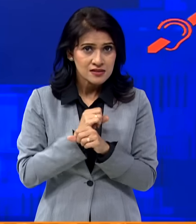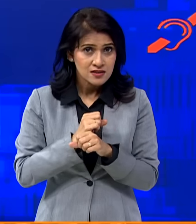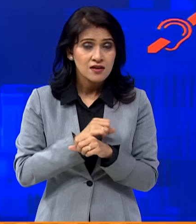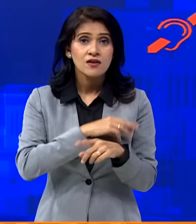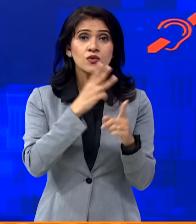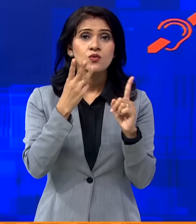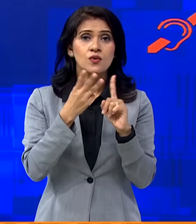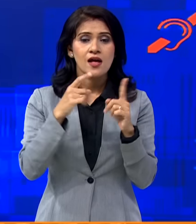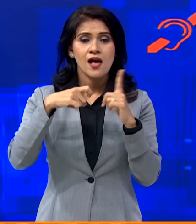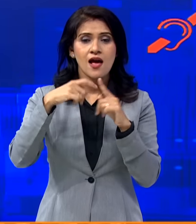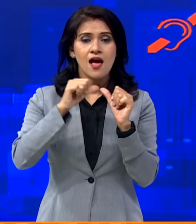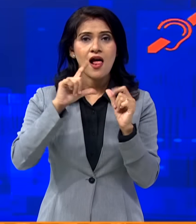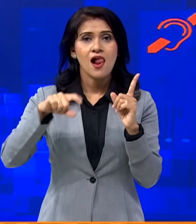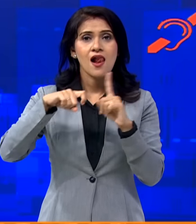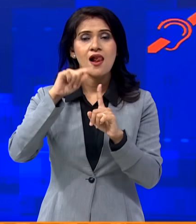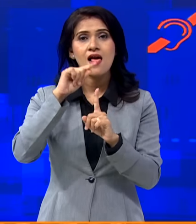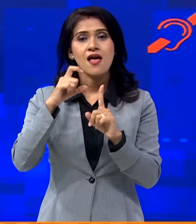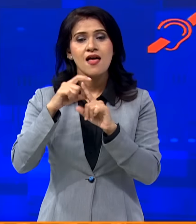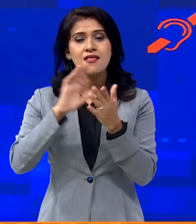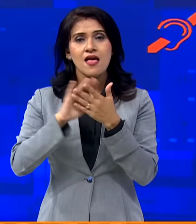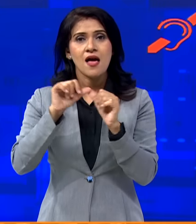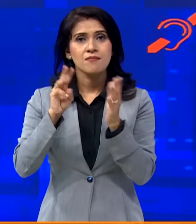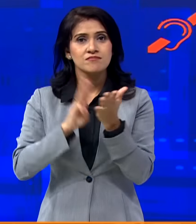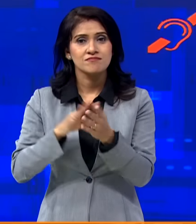ना श्री कल्की धाम का शिलान्यास होता